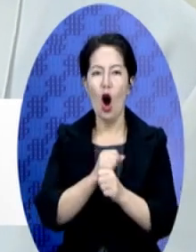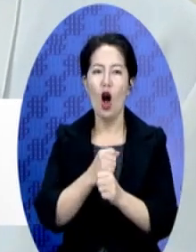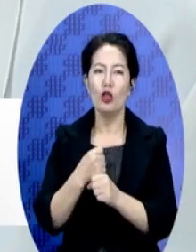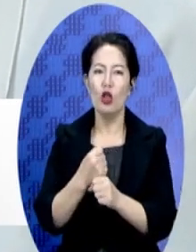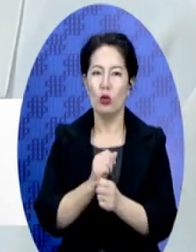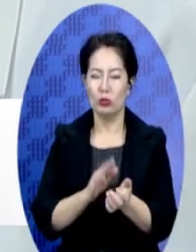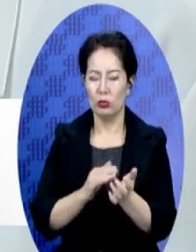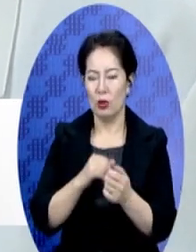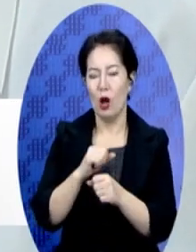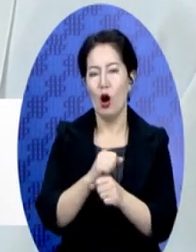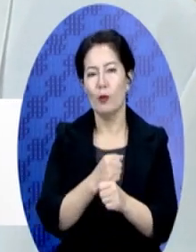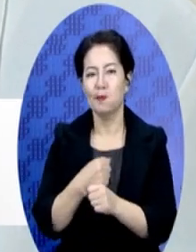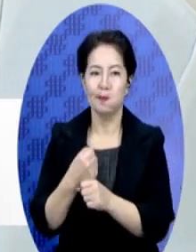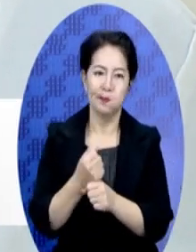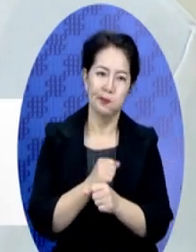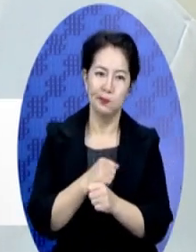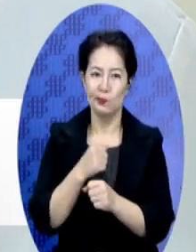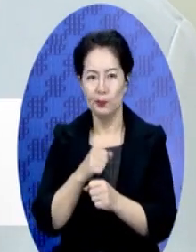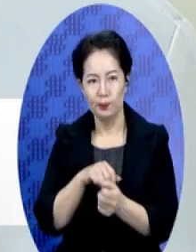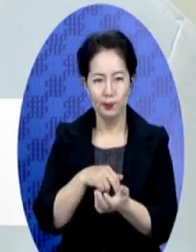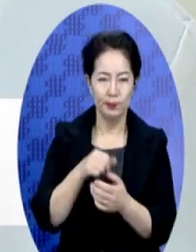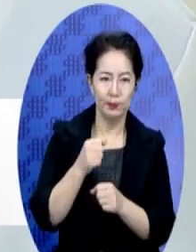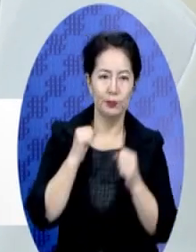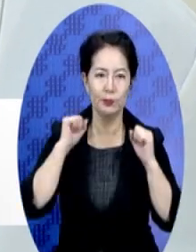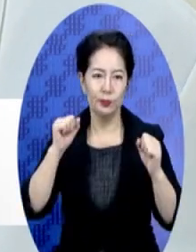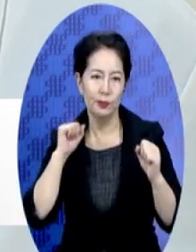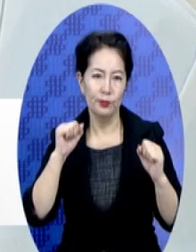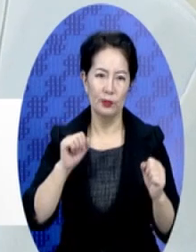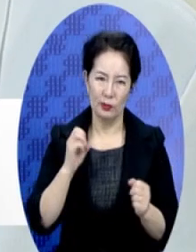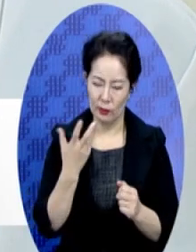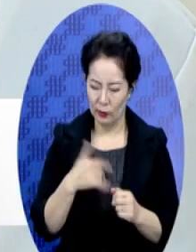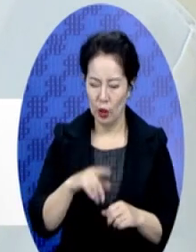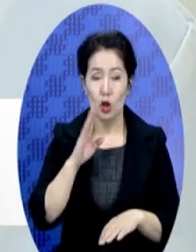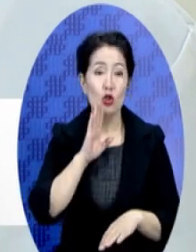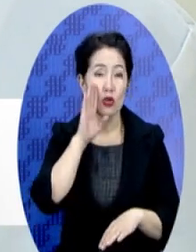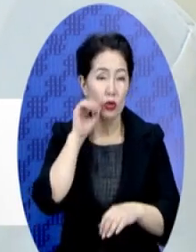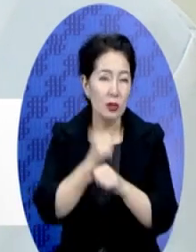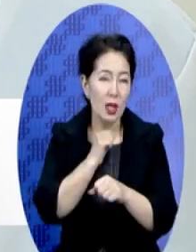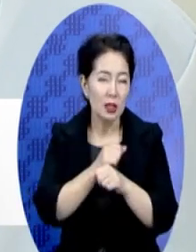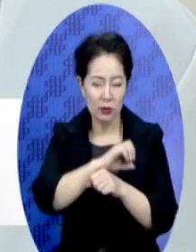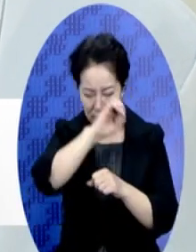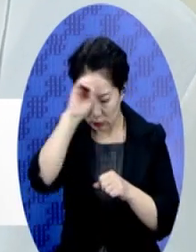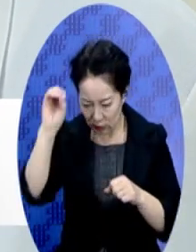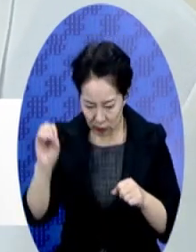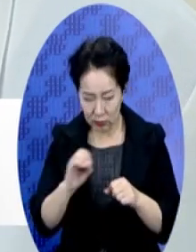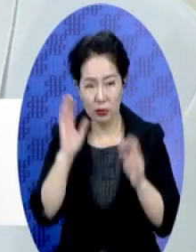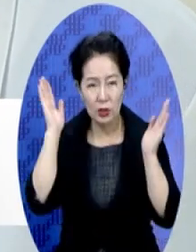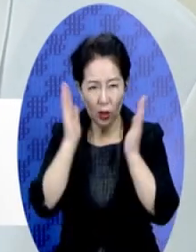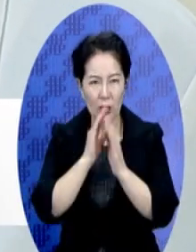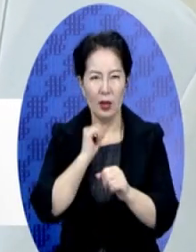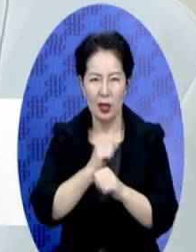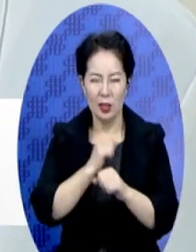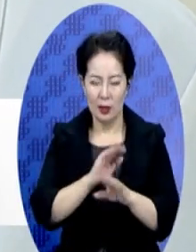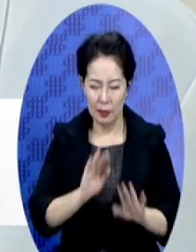За хөдөлгөөний дутагдал гэдэг энэ бол бид нар өглөө ажилдаа гараад тэгээд өдөржингөө маш их ажилдаг. А гэтэл тухайн